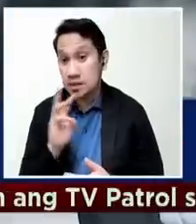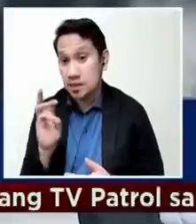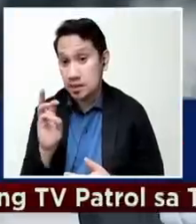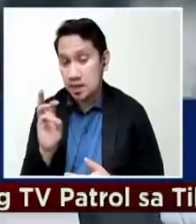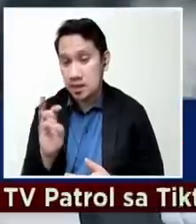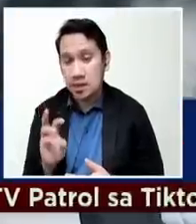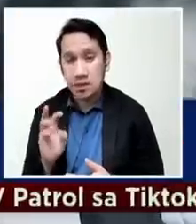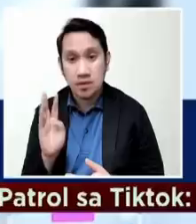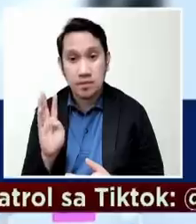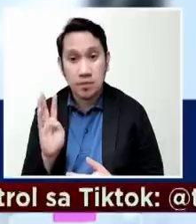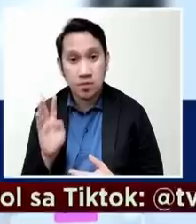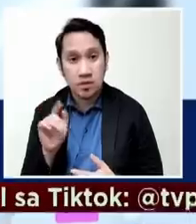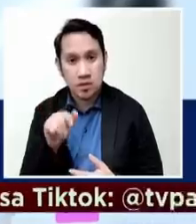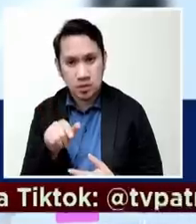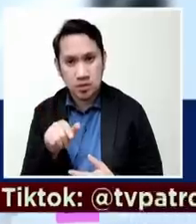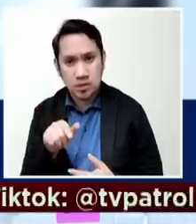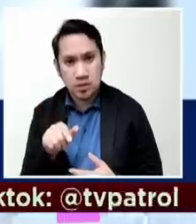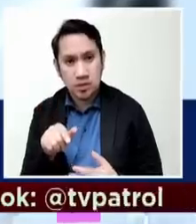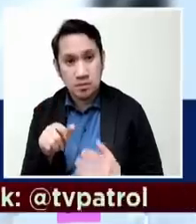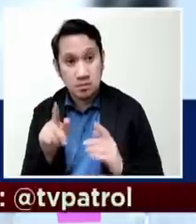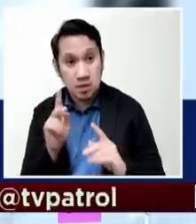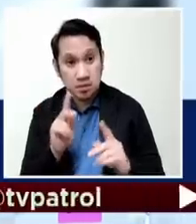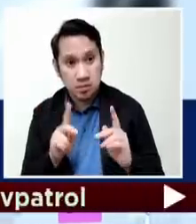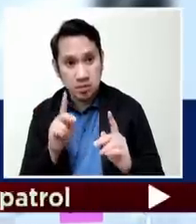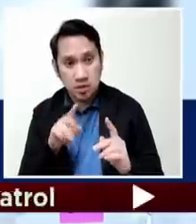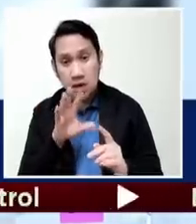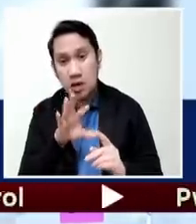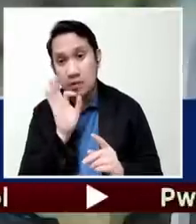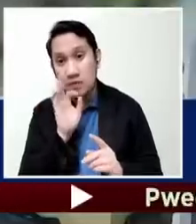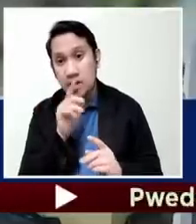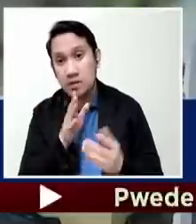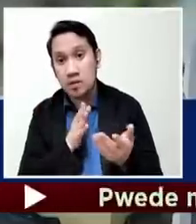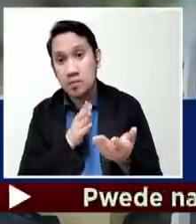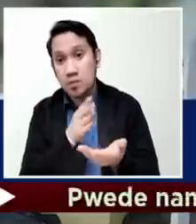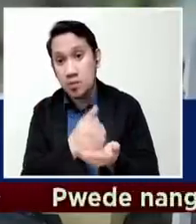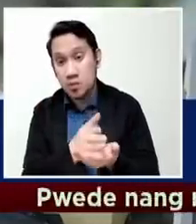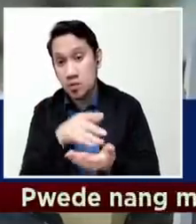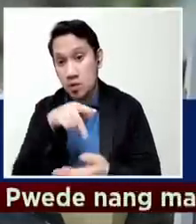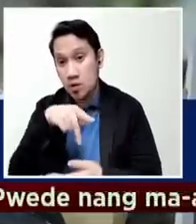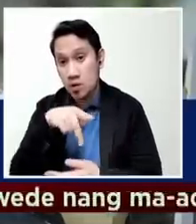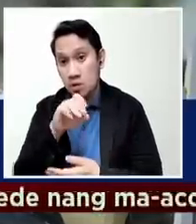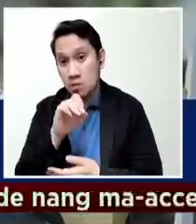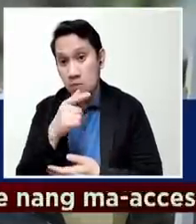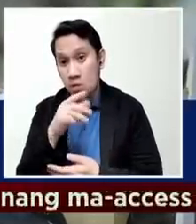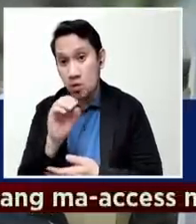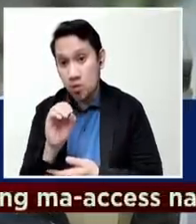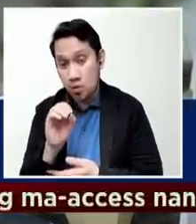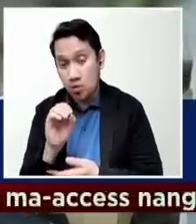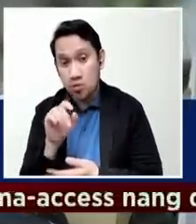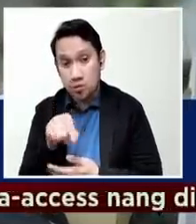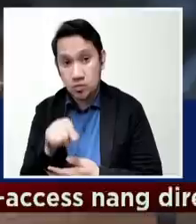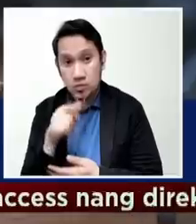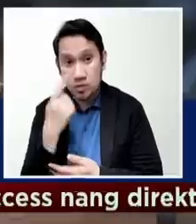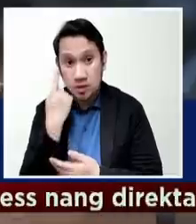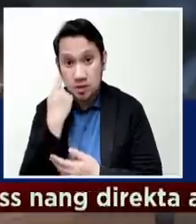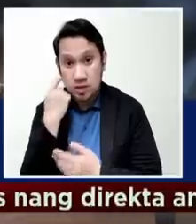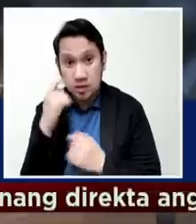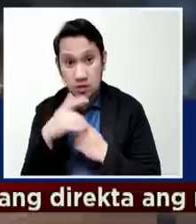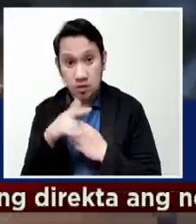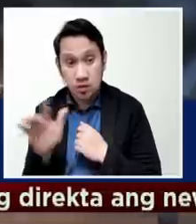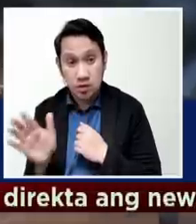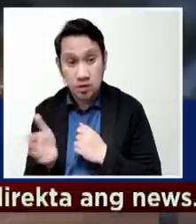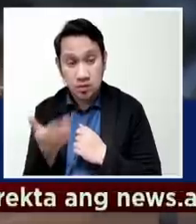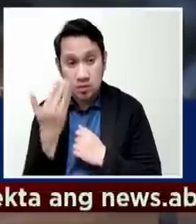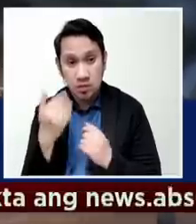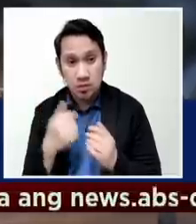650 empleyado ang nadatna ng mga otoridad nang salakayin nila ang pogo site na ito sa Pasay City kanina madaling araw. Sa